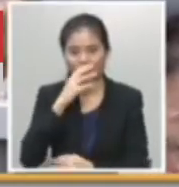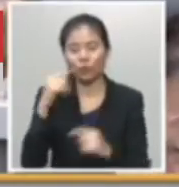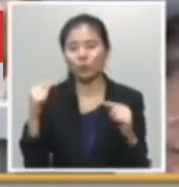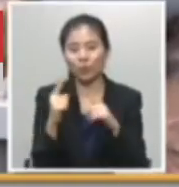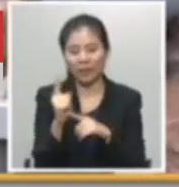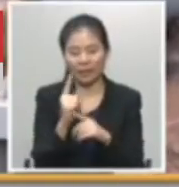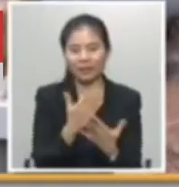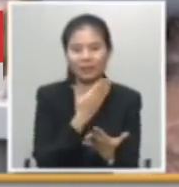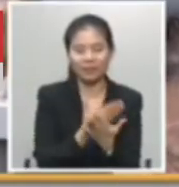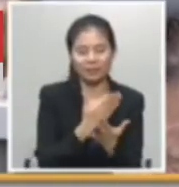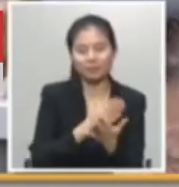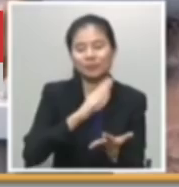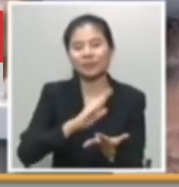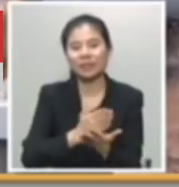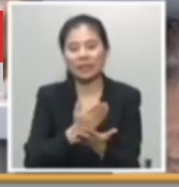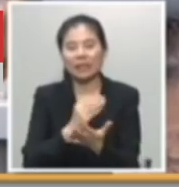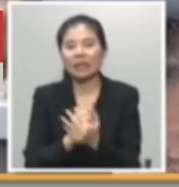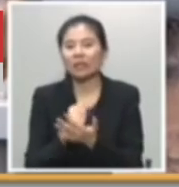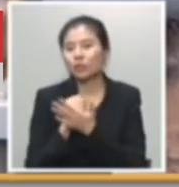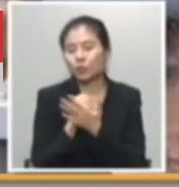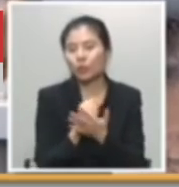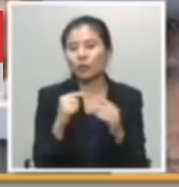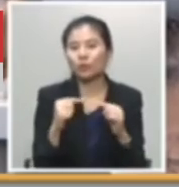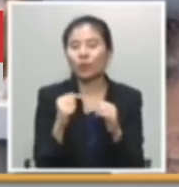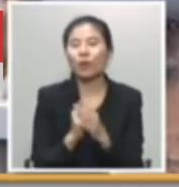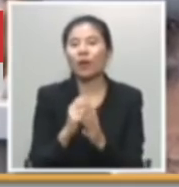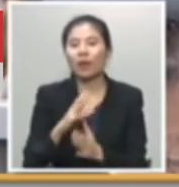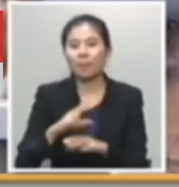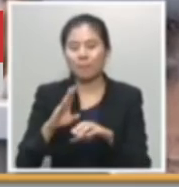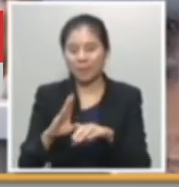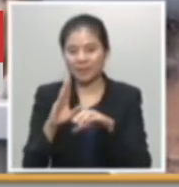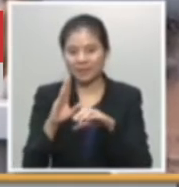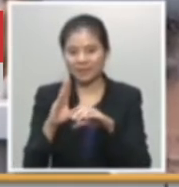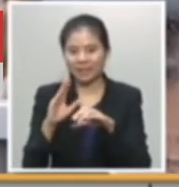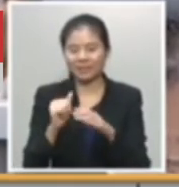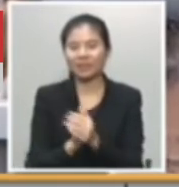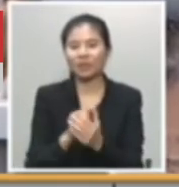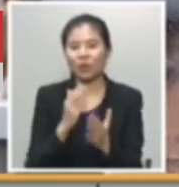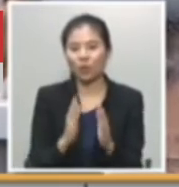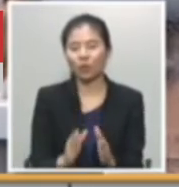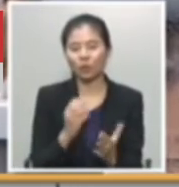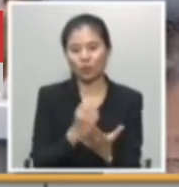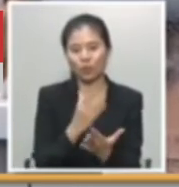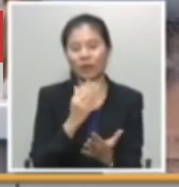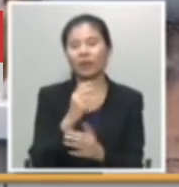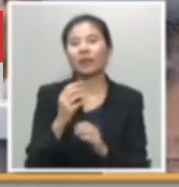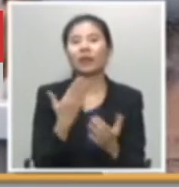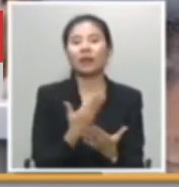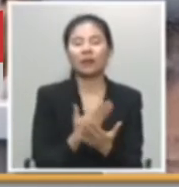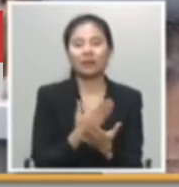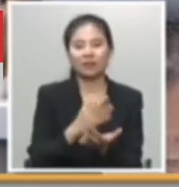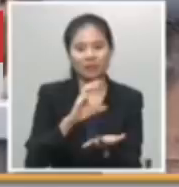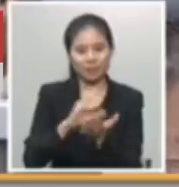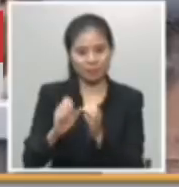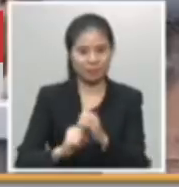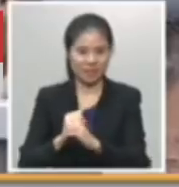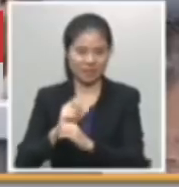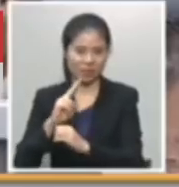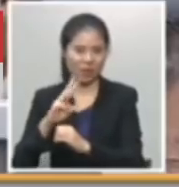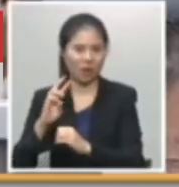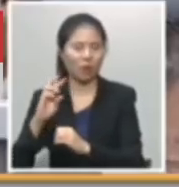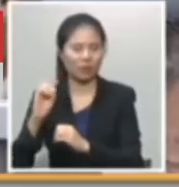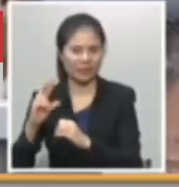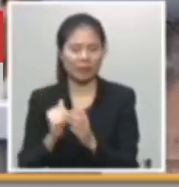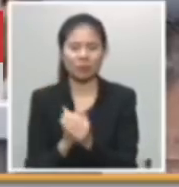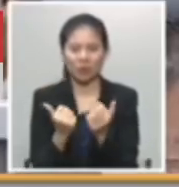สรรงบต่างๆก็ยังเอื้อเจ้าสัวและวันนี้งบที่จัดในปี63นั้นมันจะสร้างความเหลื่อมล้ำอย่างม